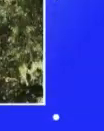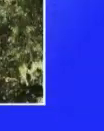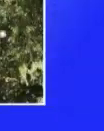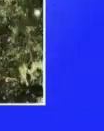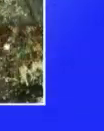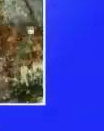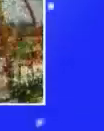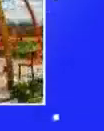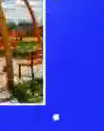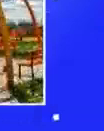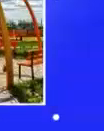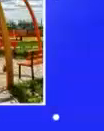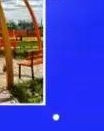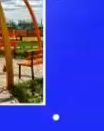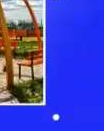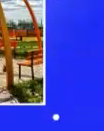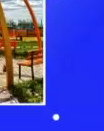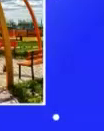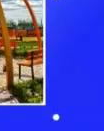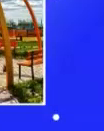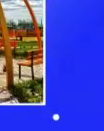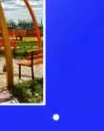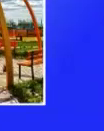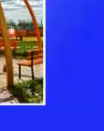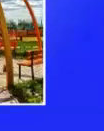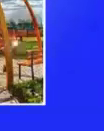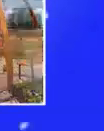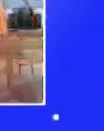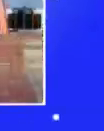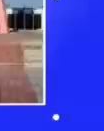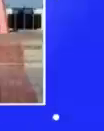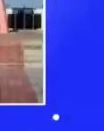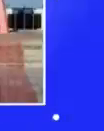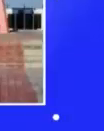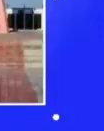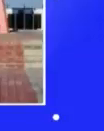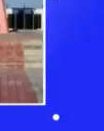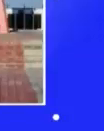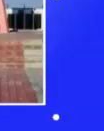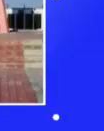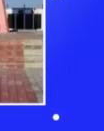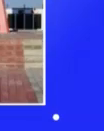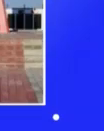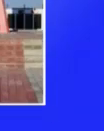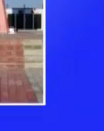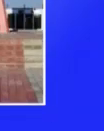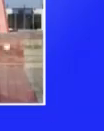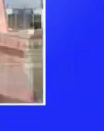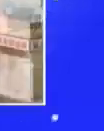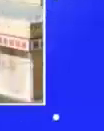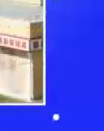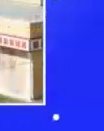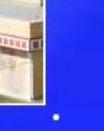ыстық, түнде плюс 24. Асталықта күндіз плюс 38, түнде плюс 24 градус. Асқалада күндіз 34, түнде 17 градус